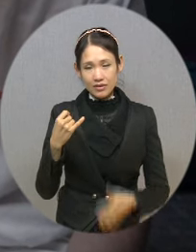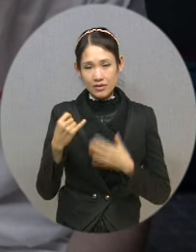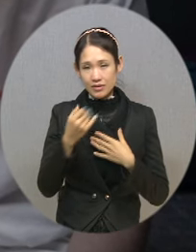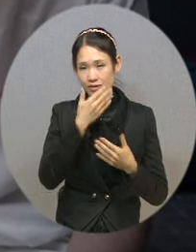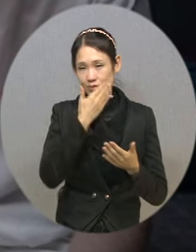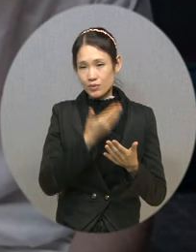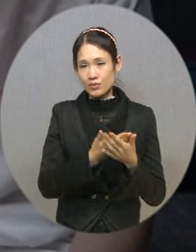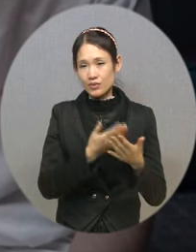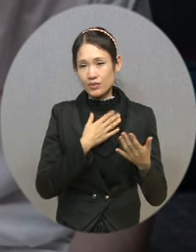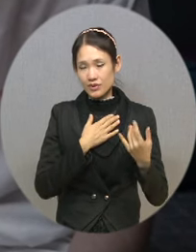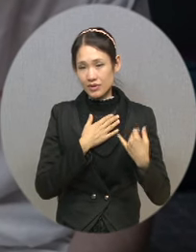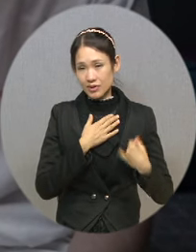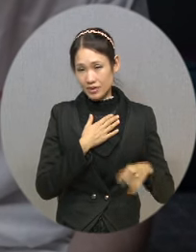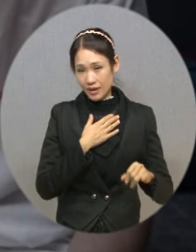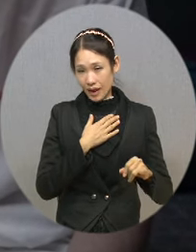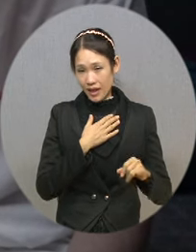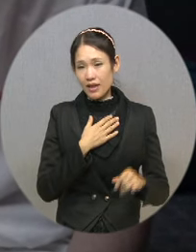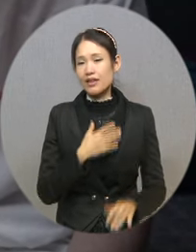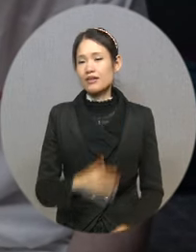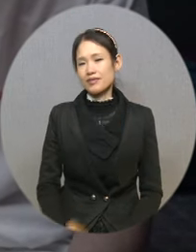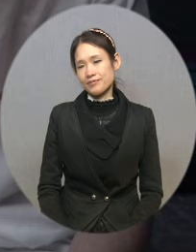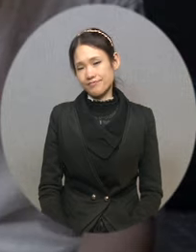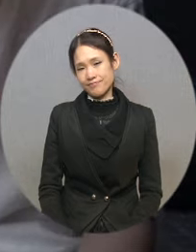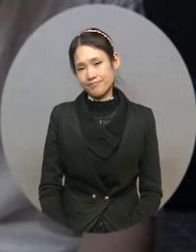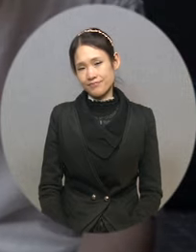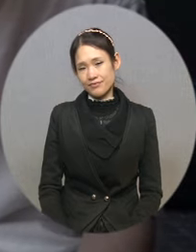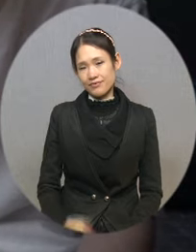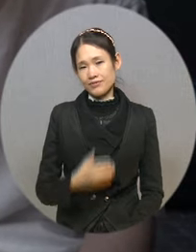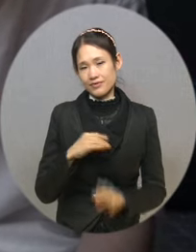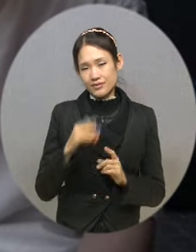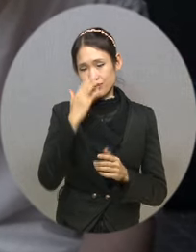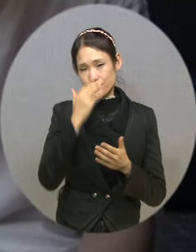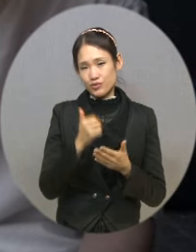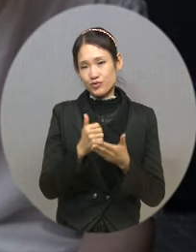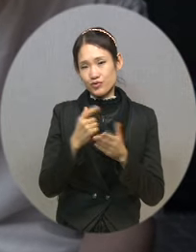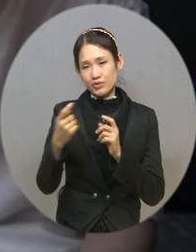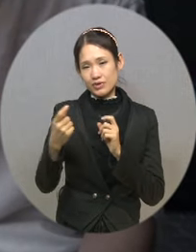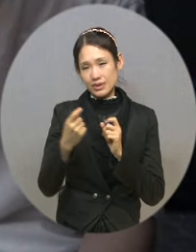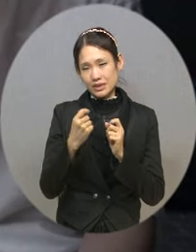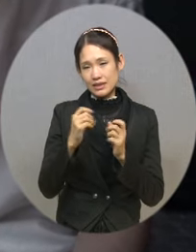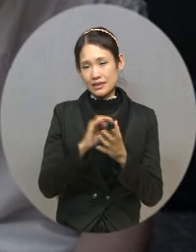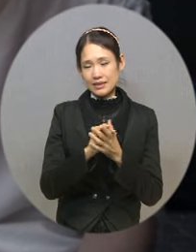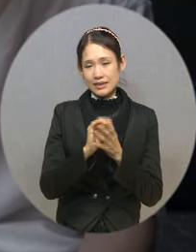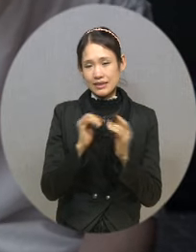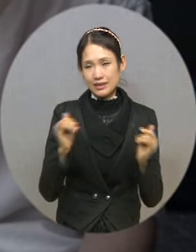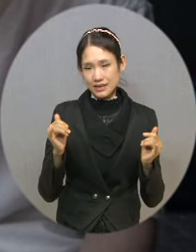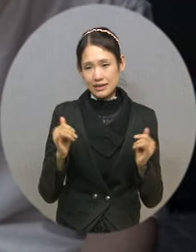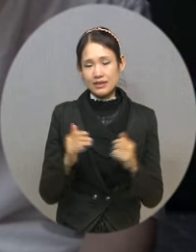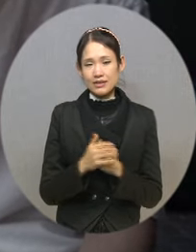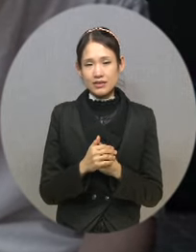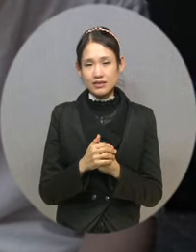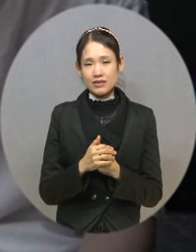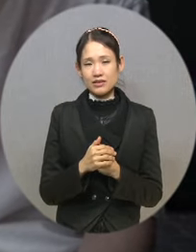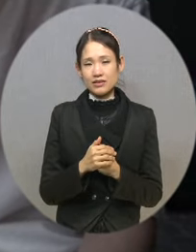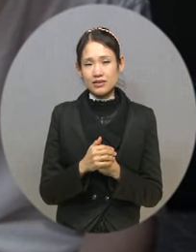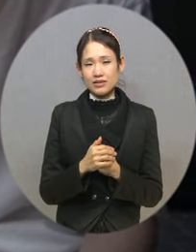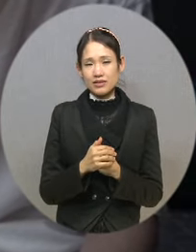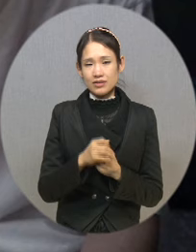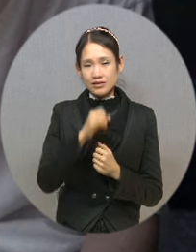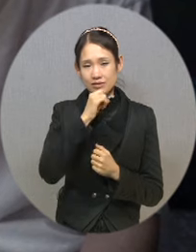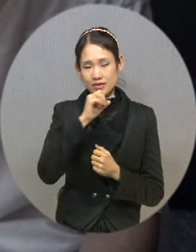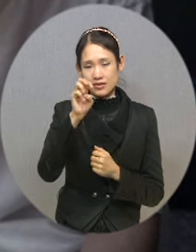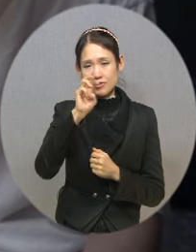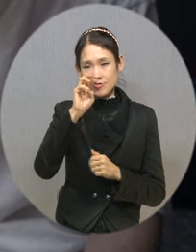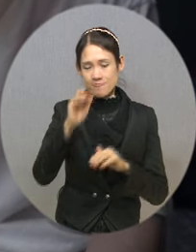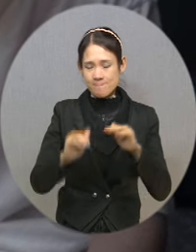또 소중한 저의 딸에게 그리고 저의 삶을 존중해준 지인들에게 그